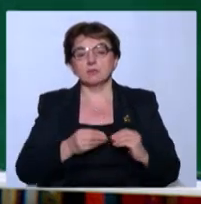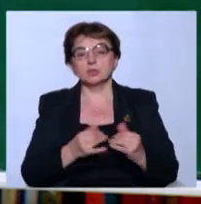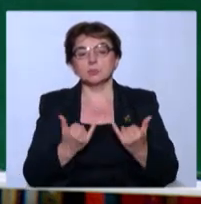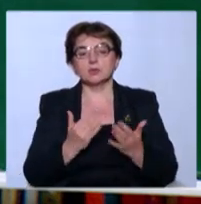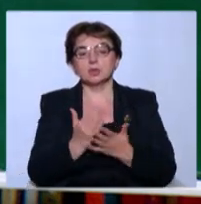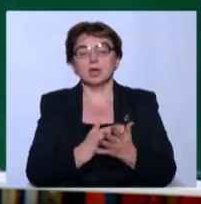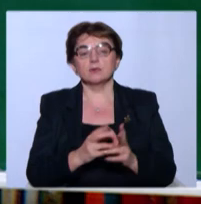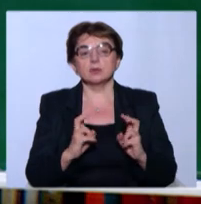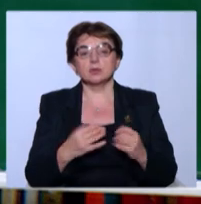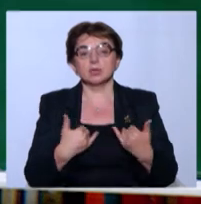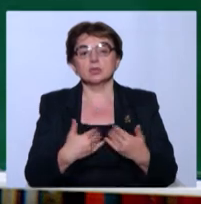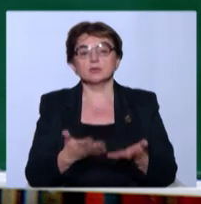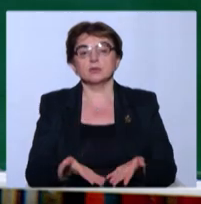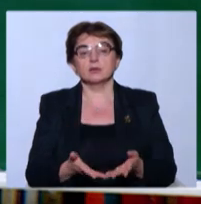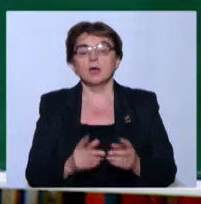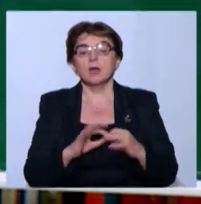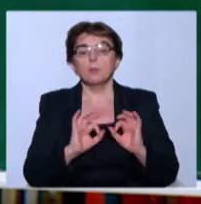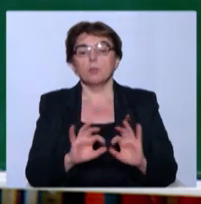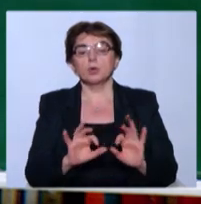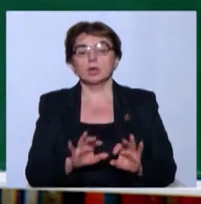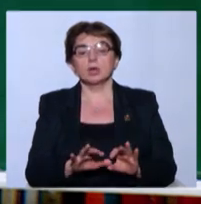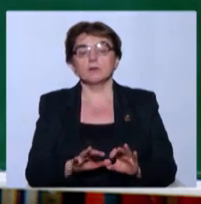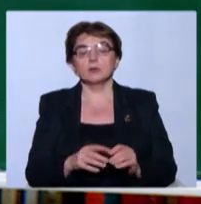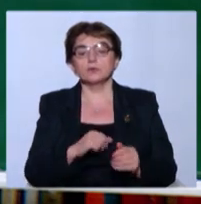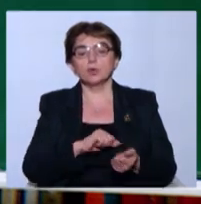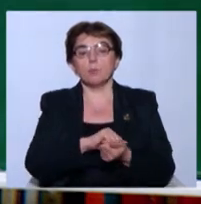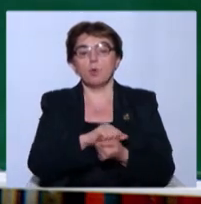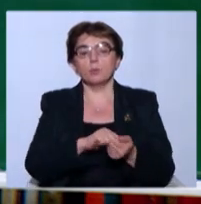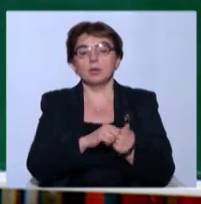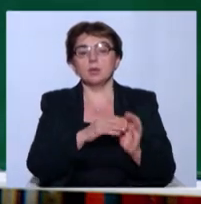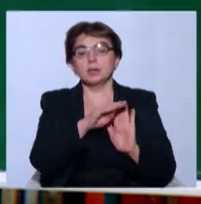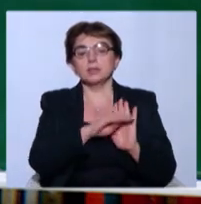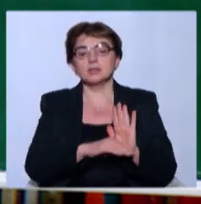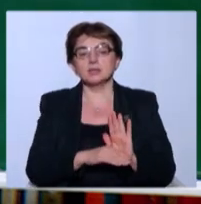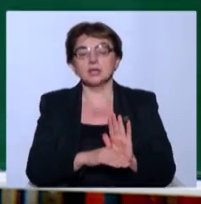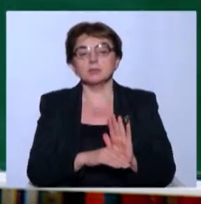დღევანდელი გაკვეთილი, ჩვენ დღეს განვიხილეთ მომნელებელი სისტემის